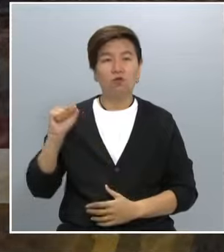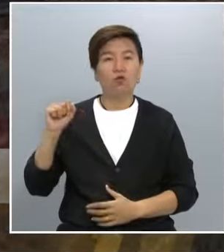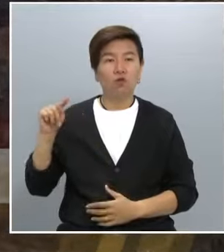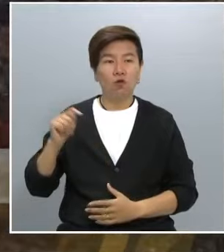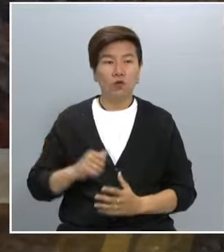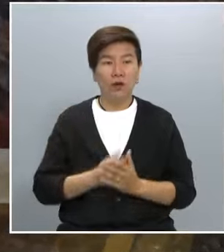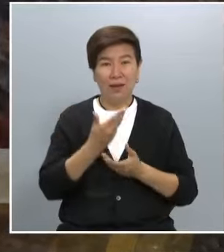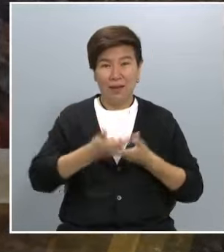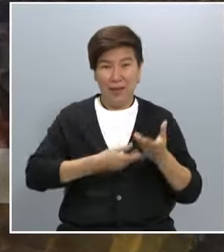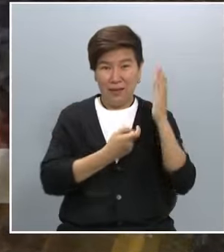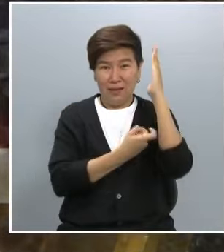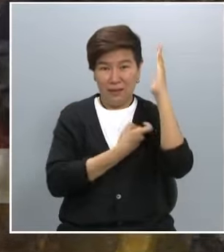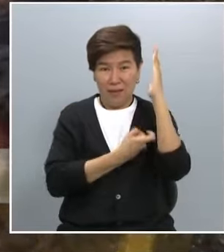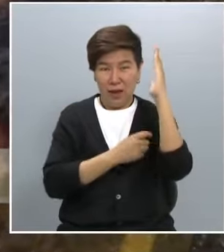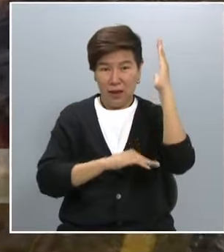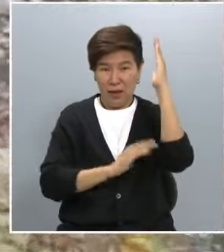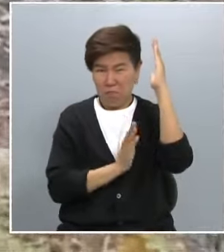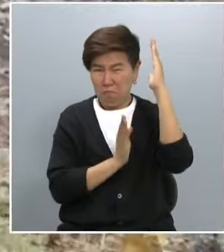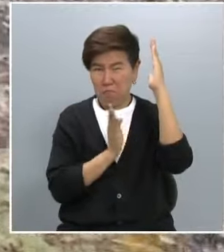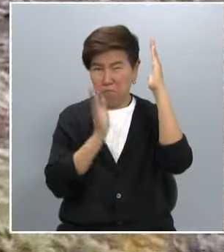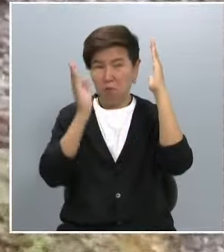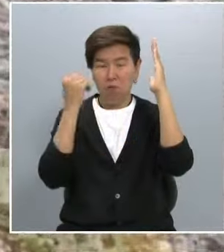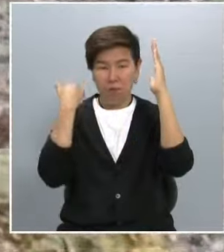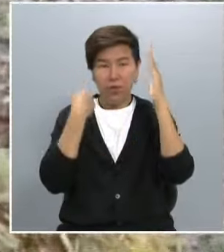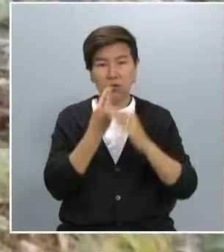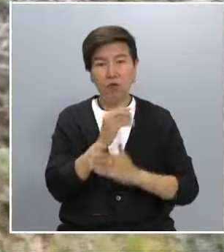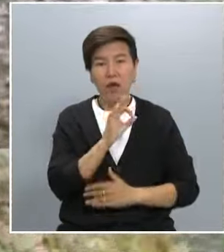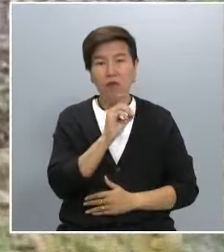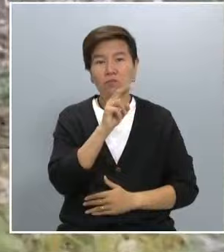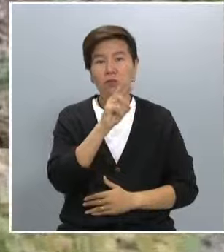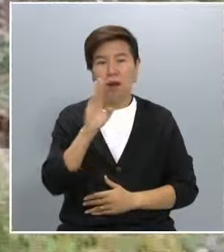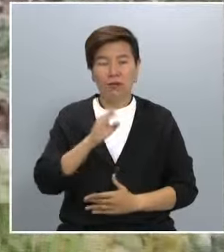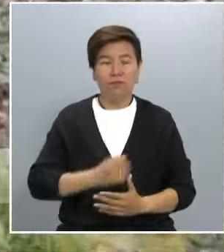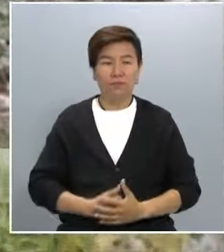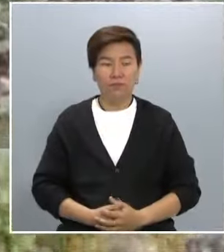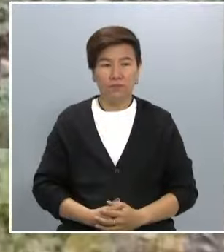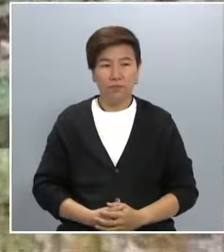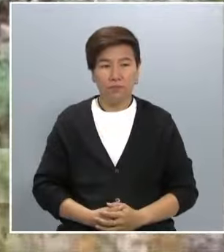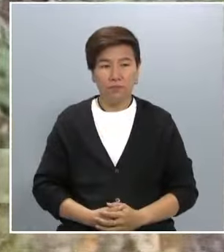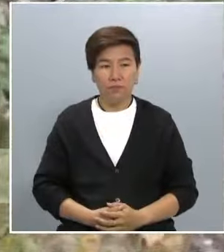ยางพาราพุ่งขึ้นตลาดกลางนครศรีธรรมราช 92บาทแล้วนี่เป็นเกี่ยวกับเรื่องราคา